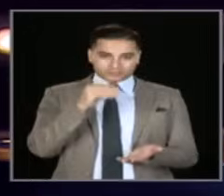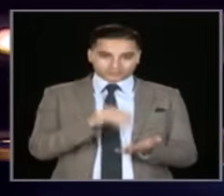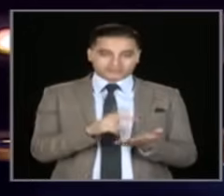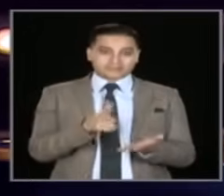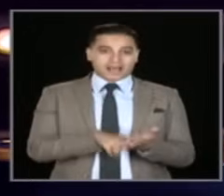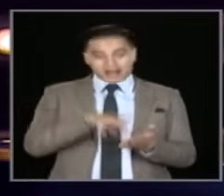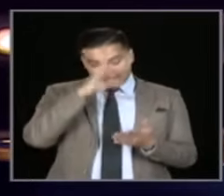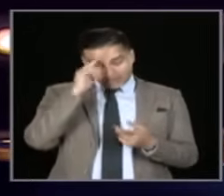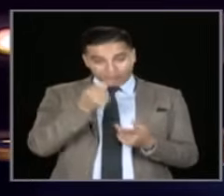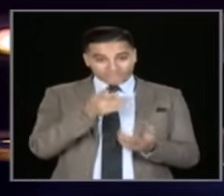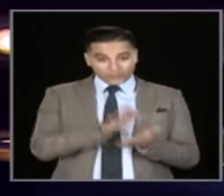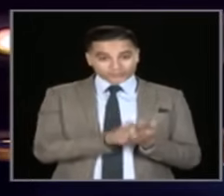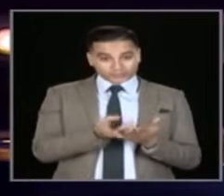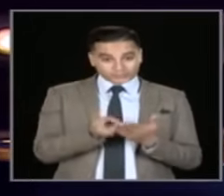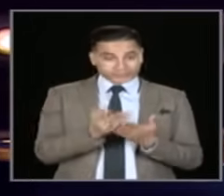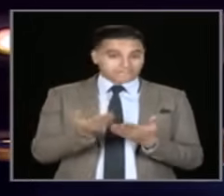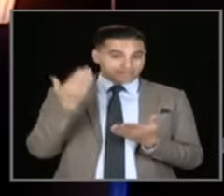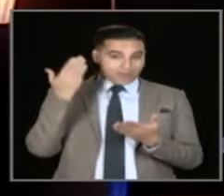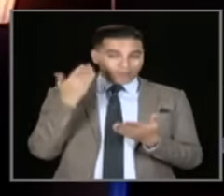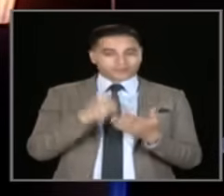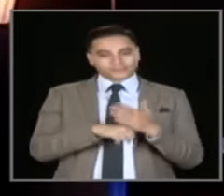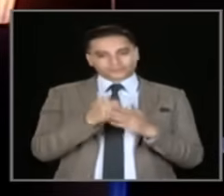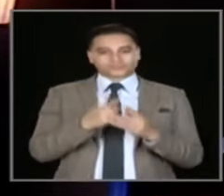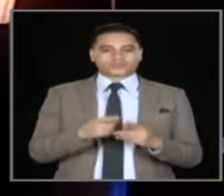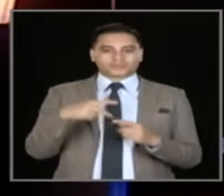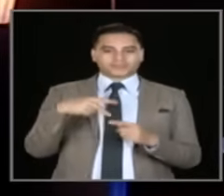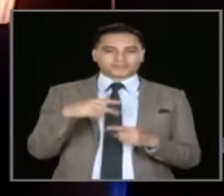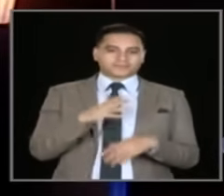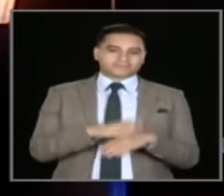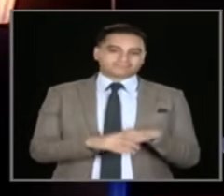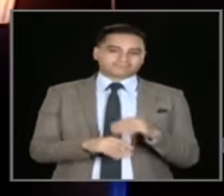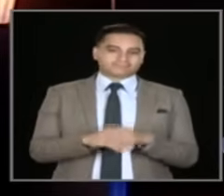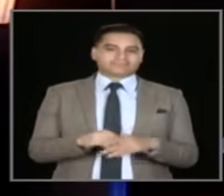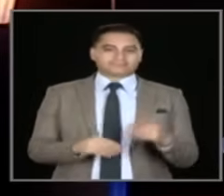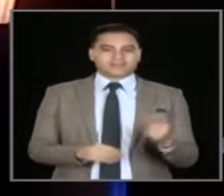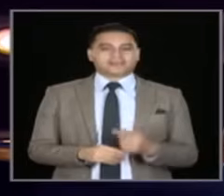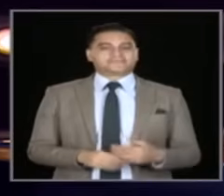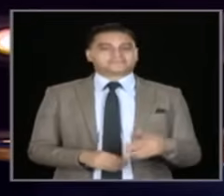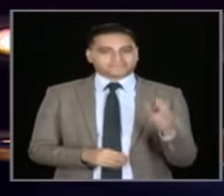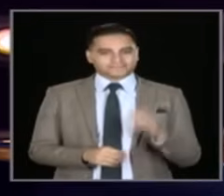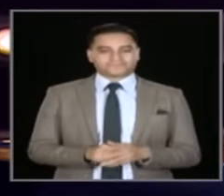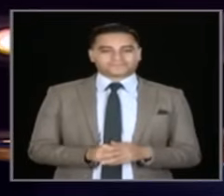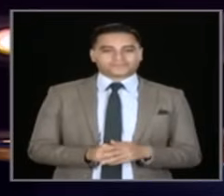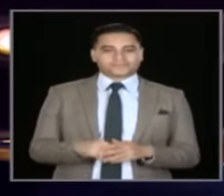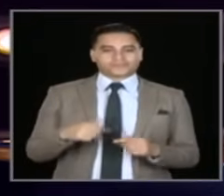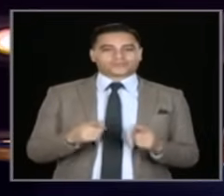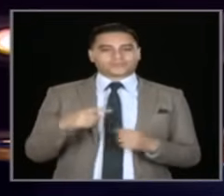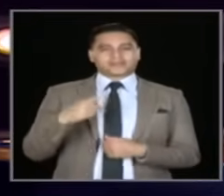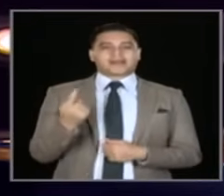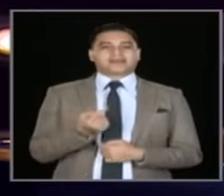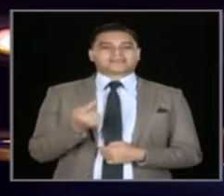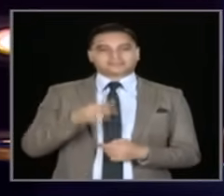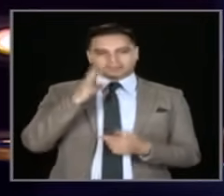لو كان الحظ حالفكم شوية، أنا كنت قلت كوابتا بدل أكوابتا، كان زماننا صعدنا، كان زمانكم دلوقتي في دور